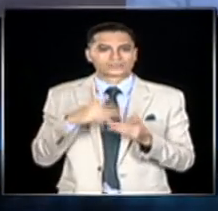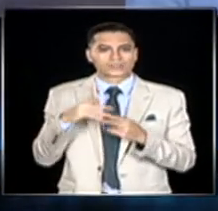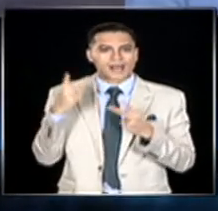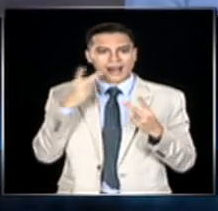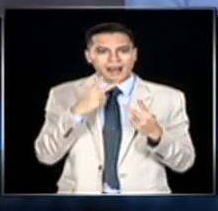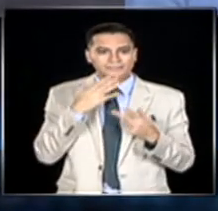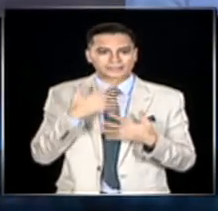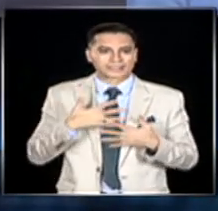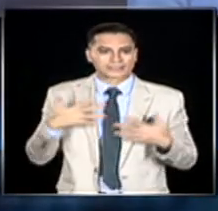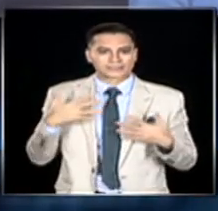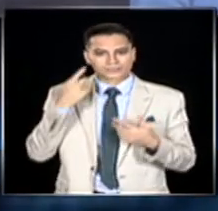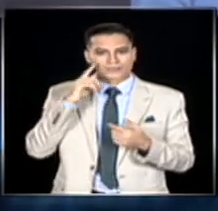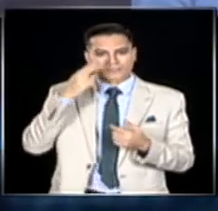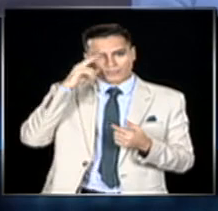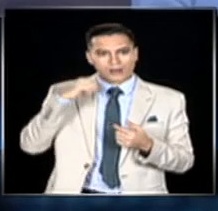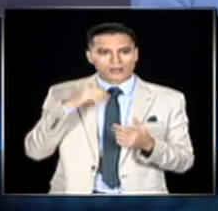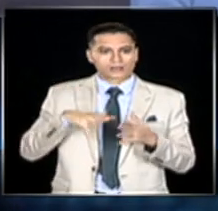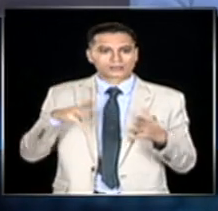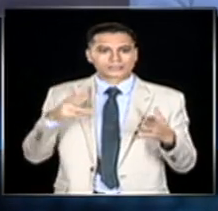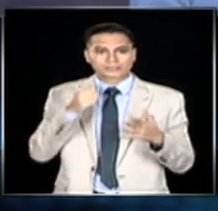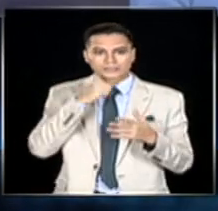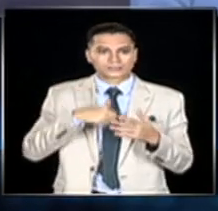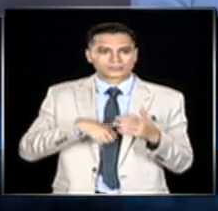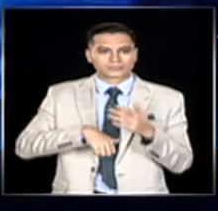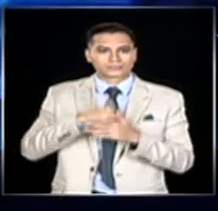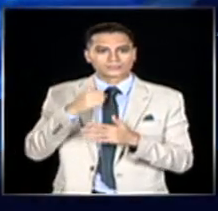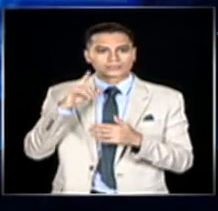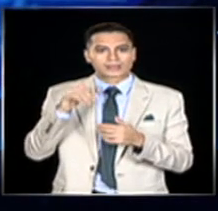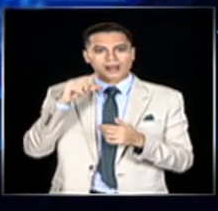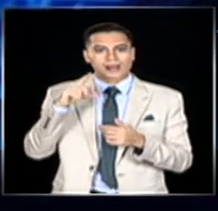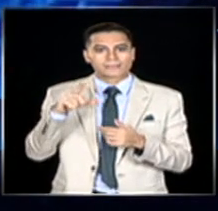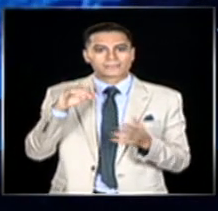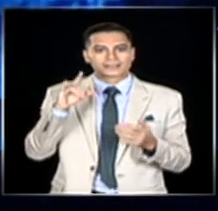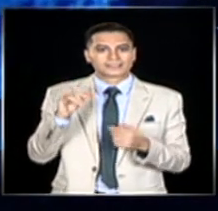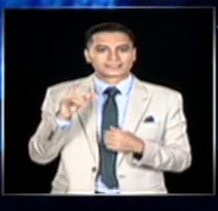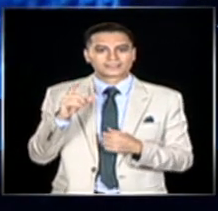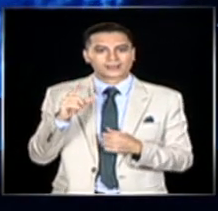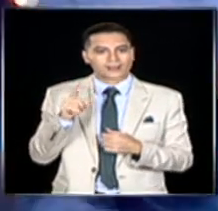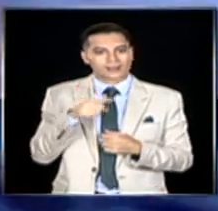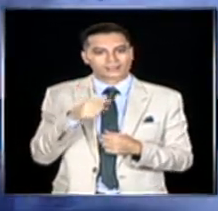سعيدة؟ باص. ما هو النادي الأكثر حصولا على الدوري المصري؟ جمتي. غلط.